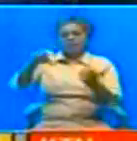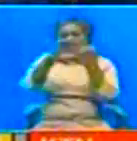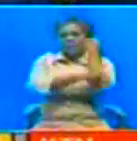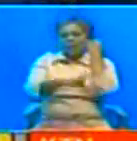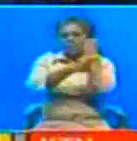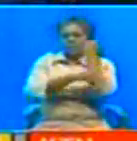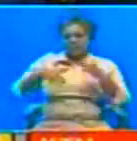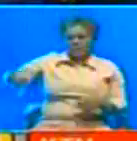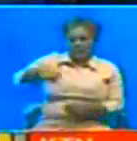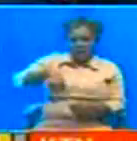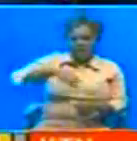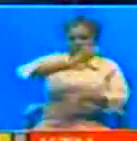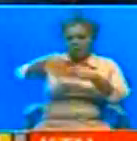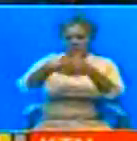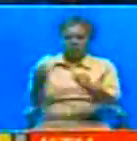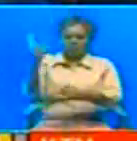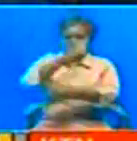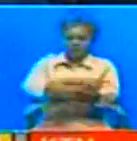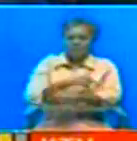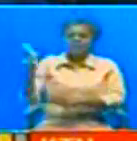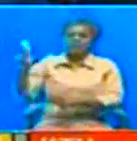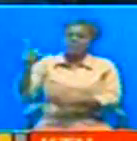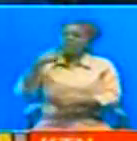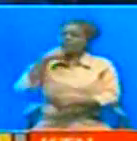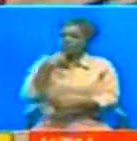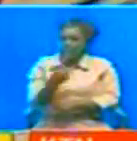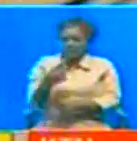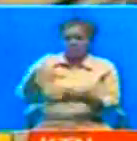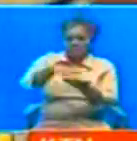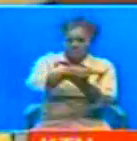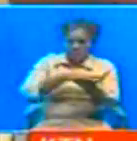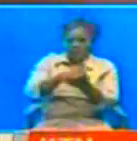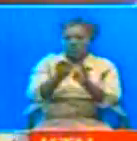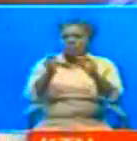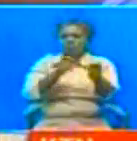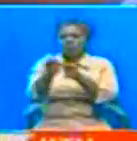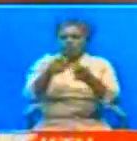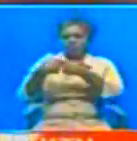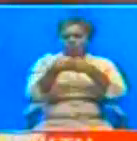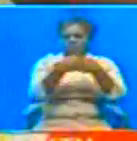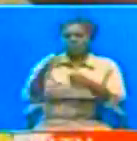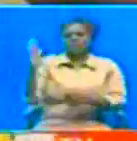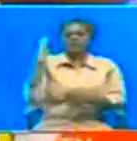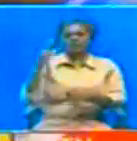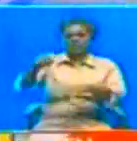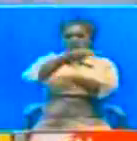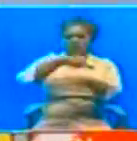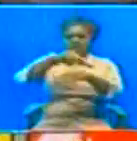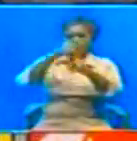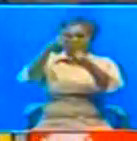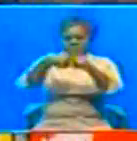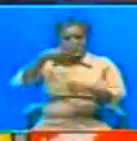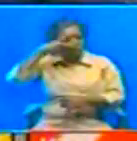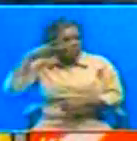all those periods. Kimaiyo anahisi ameujenga msingi wa kukabiliana na changamoto za kiusalama humu nchini kuanzia vita